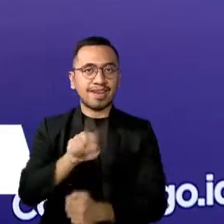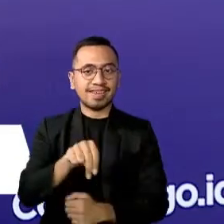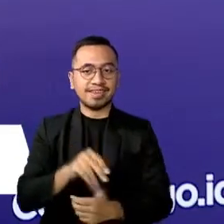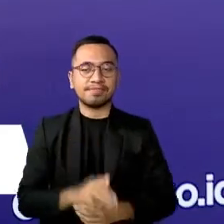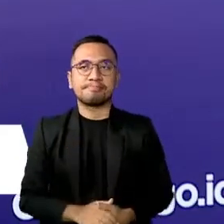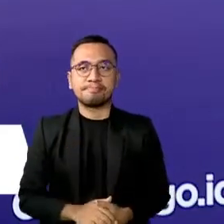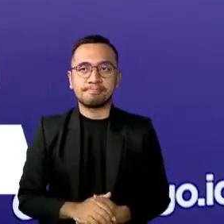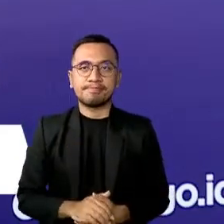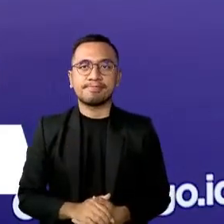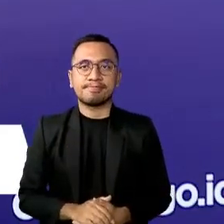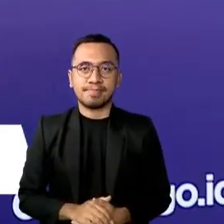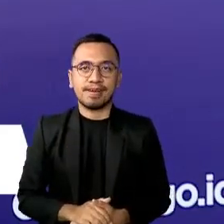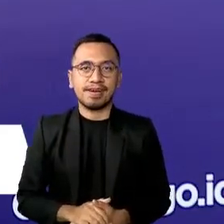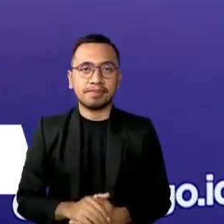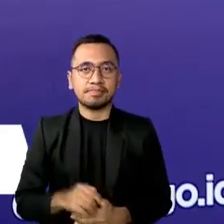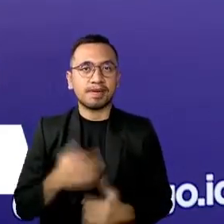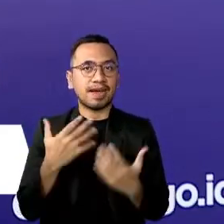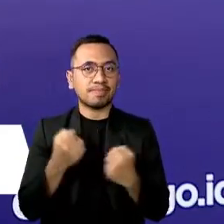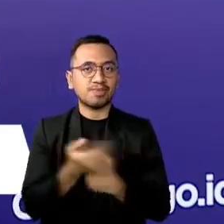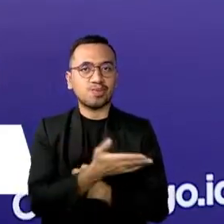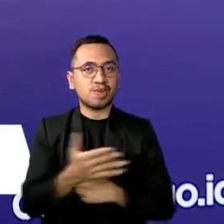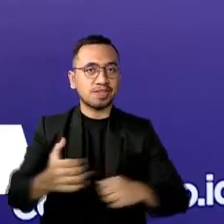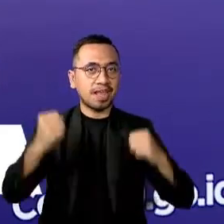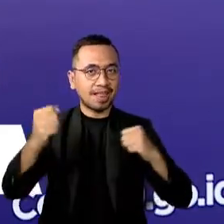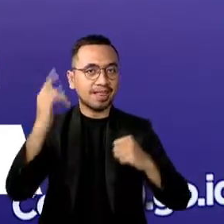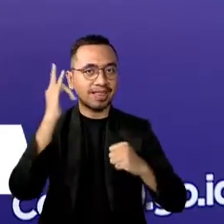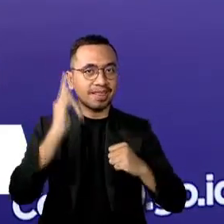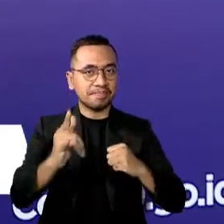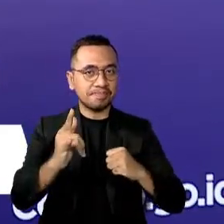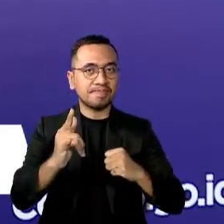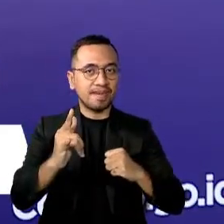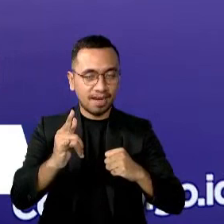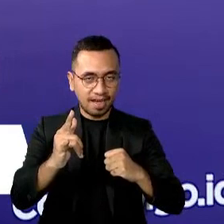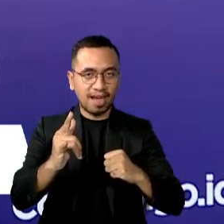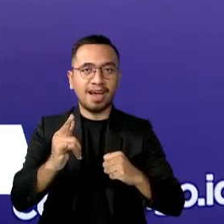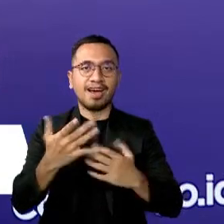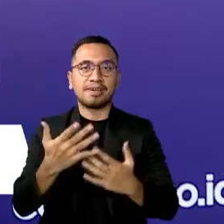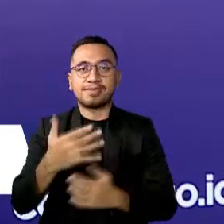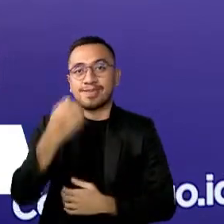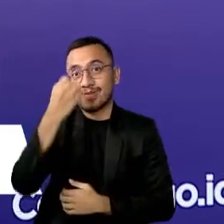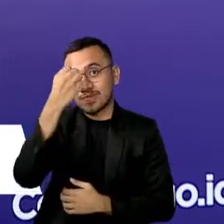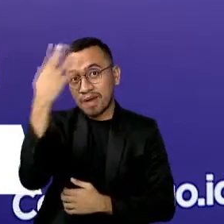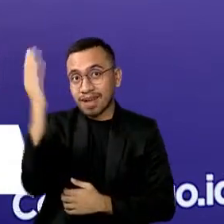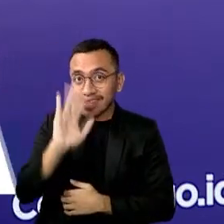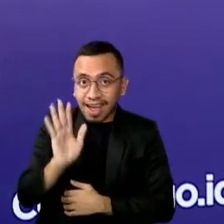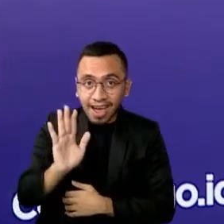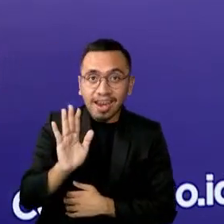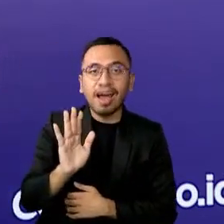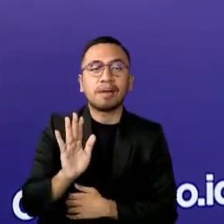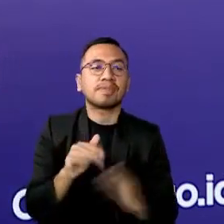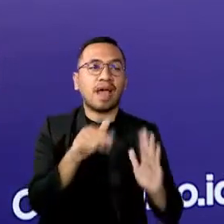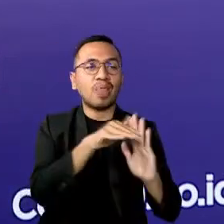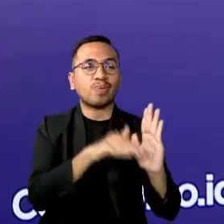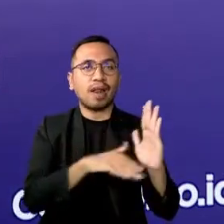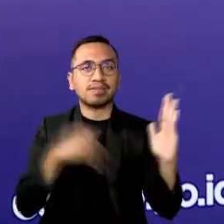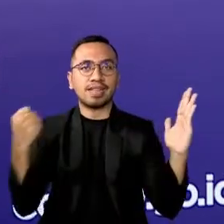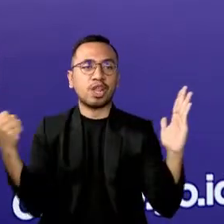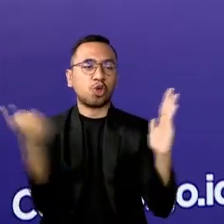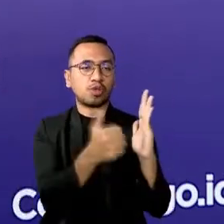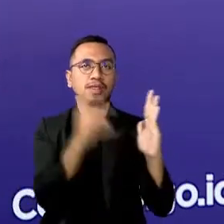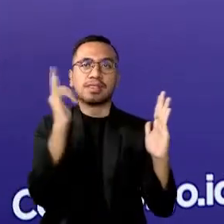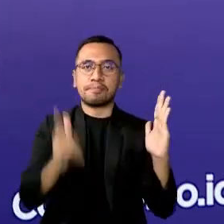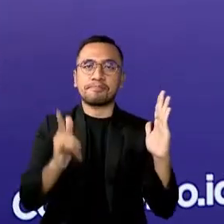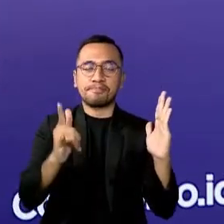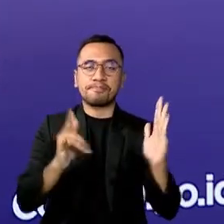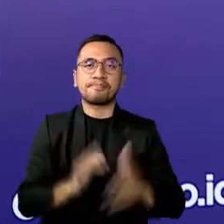Semoga tetap sehat dan selalu semangat dalam beraktivitas serta jangan lengah dan lelah untuk disiplin menerapkan protokol